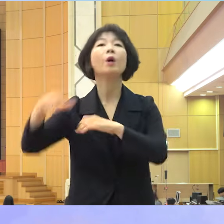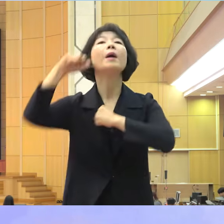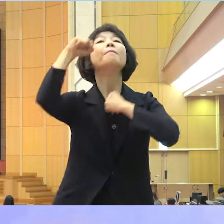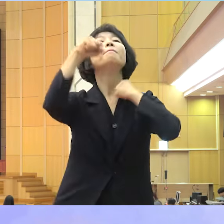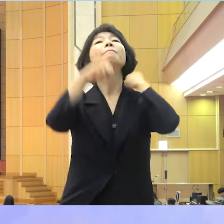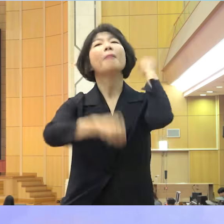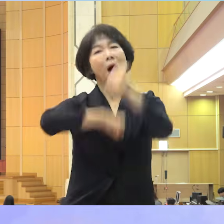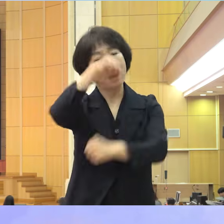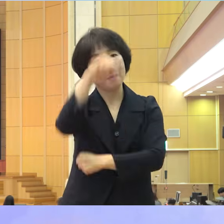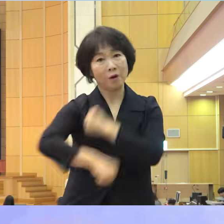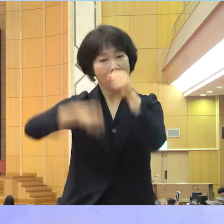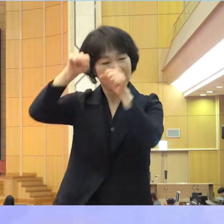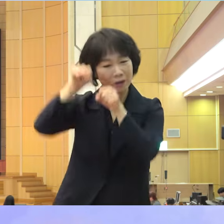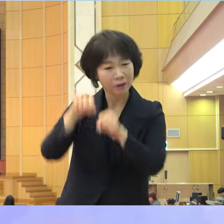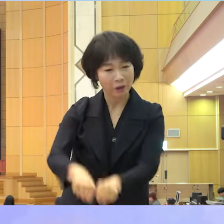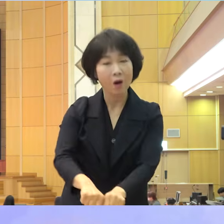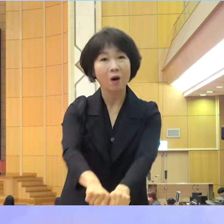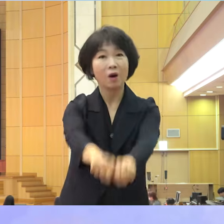내 맘